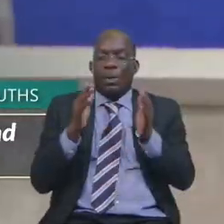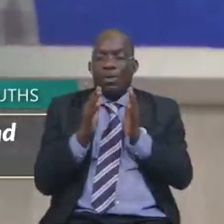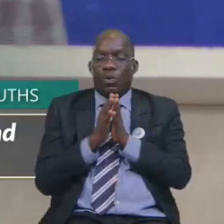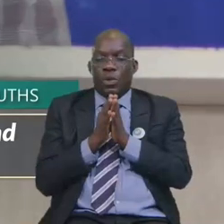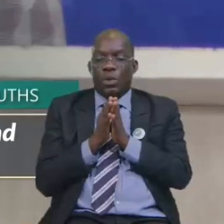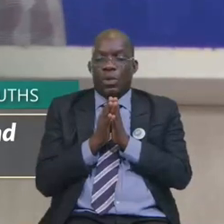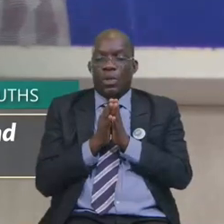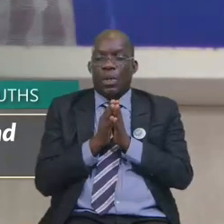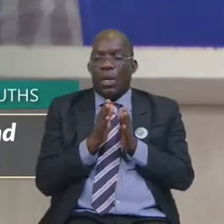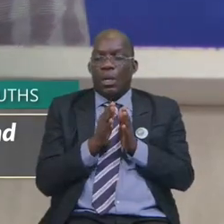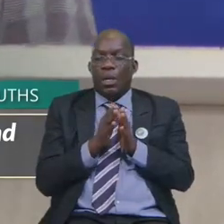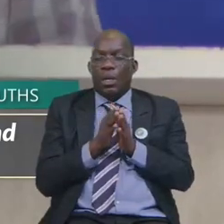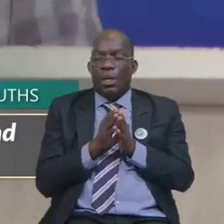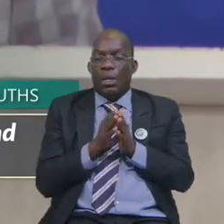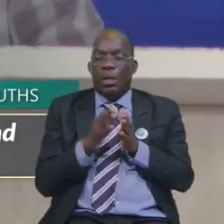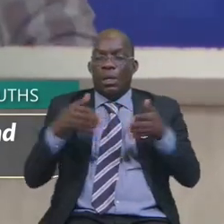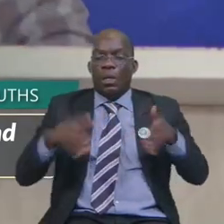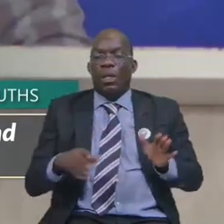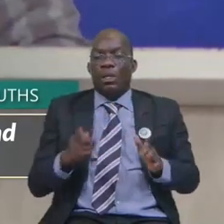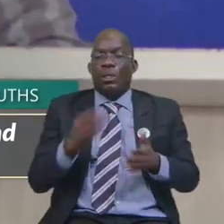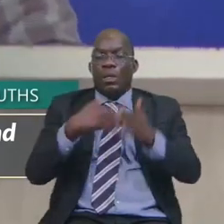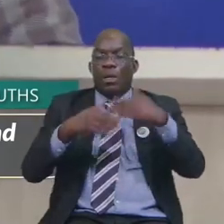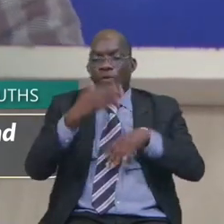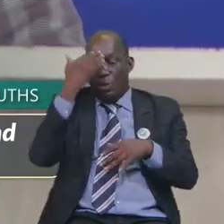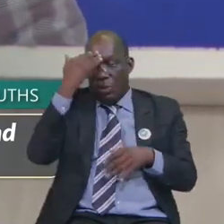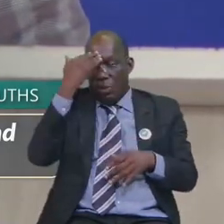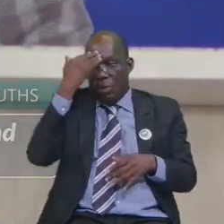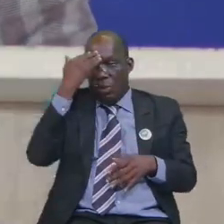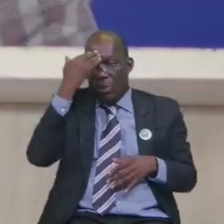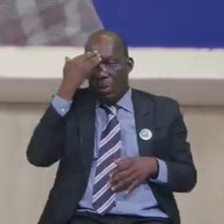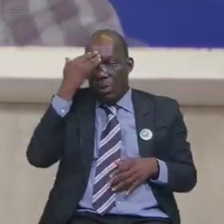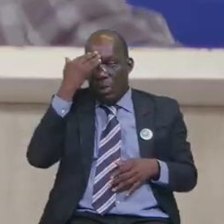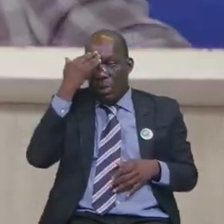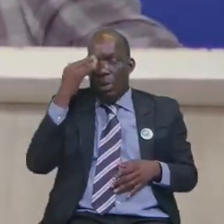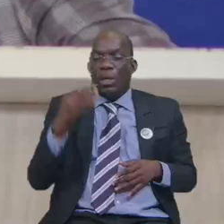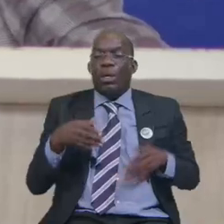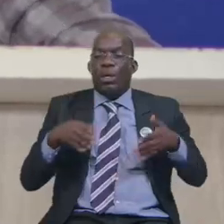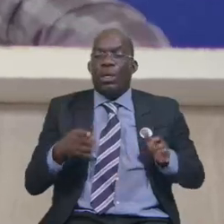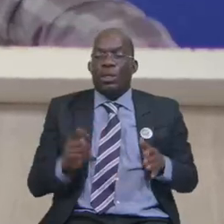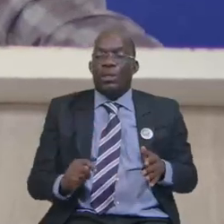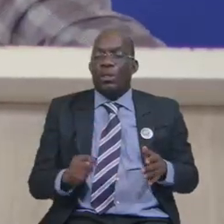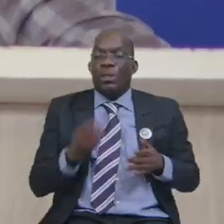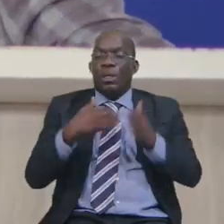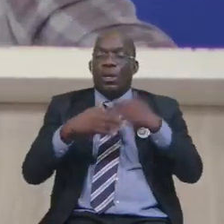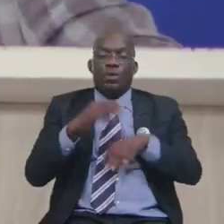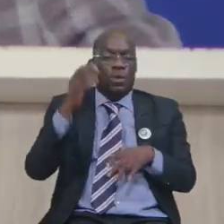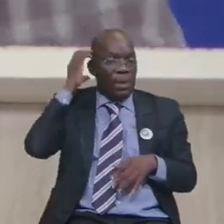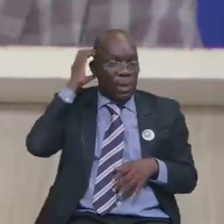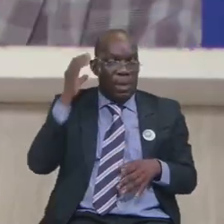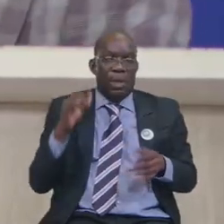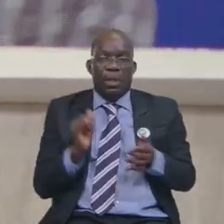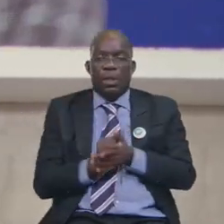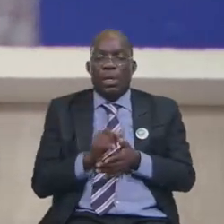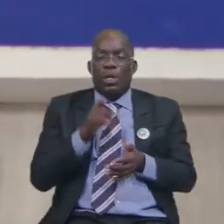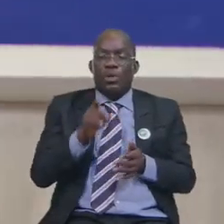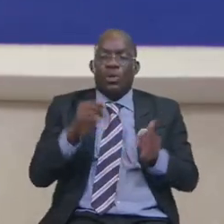et que le ciel sache c'est que le ciel entende que nous avons entendu quelque chose